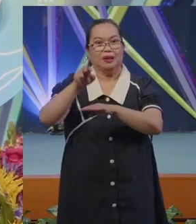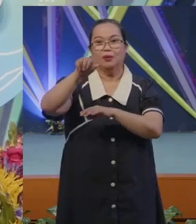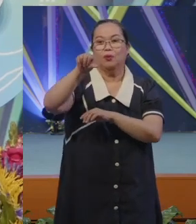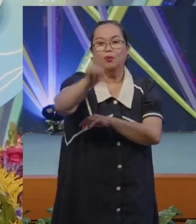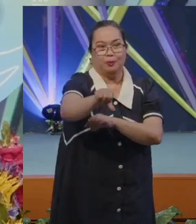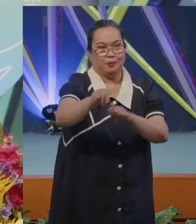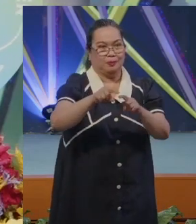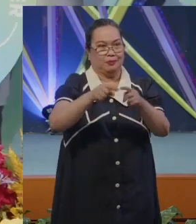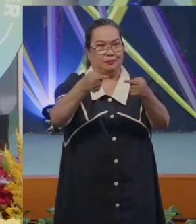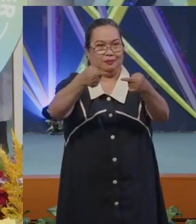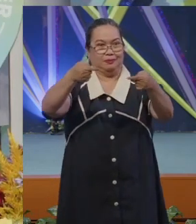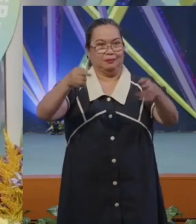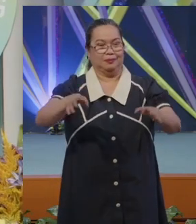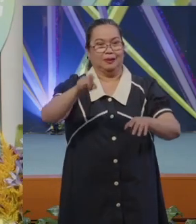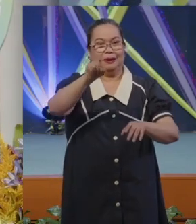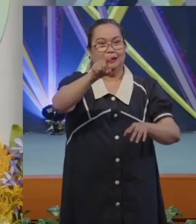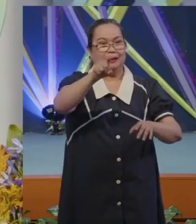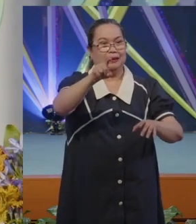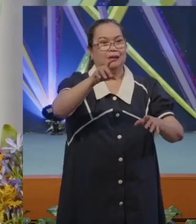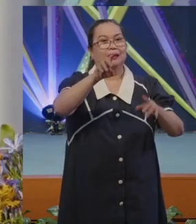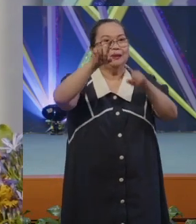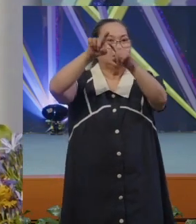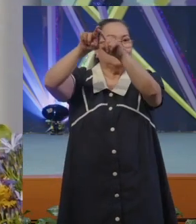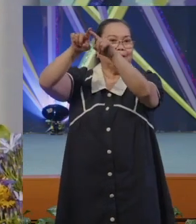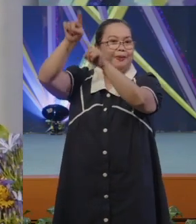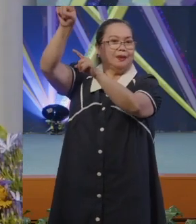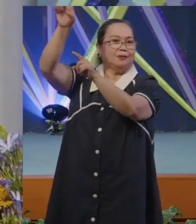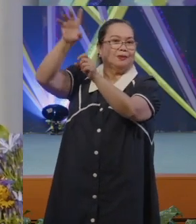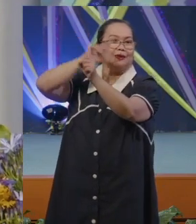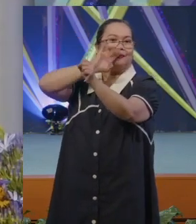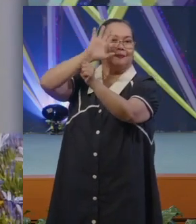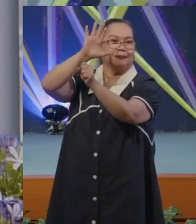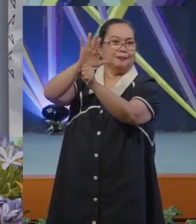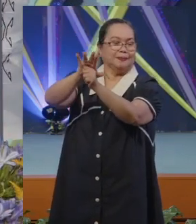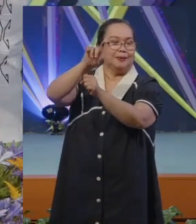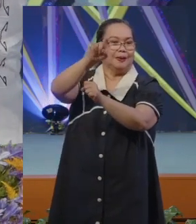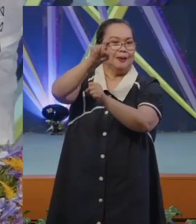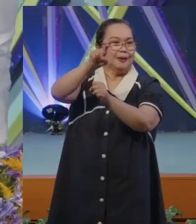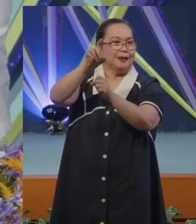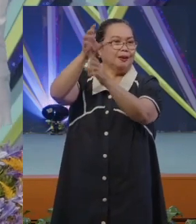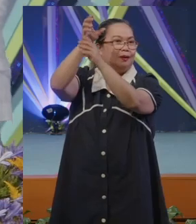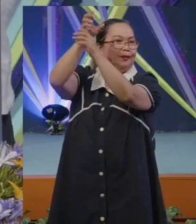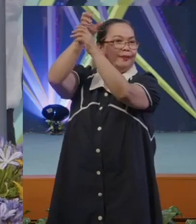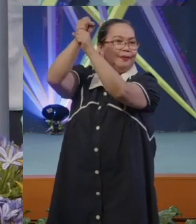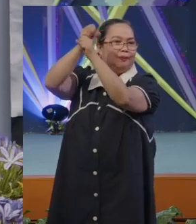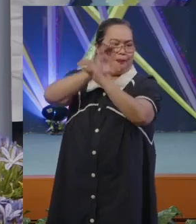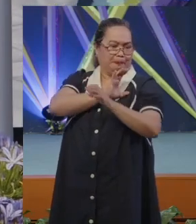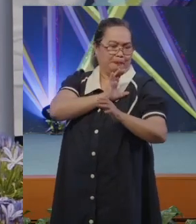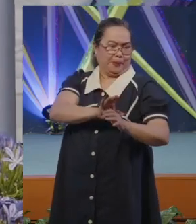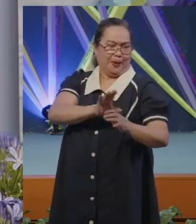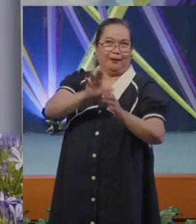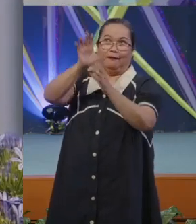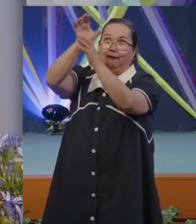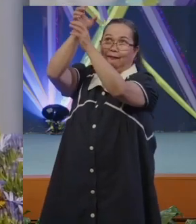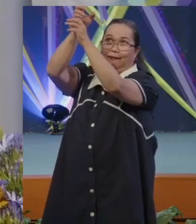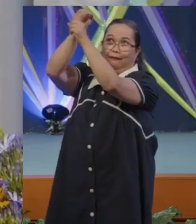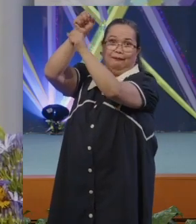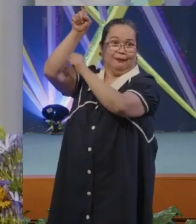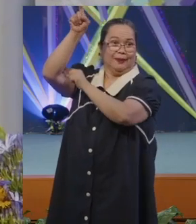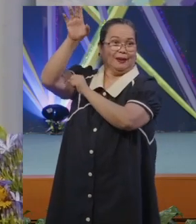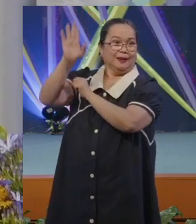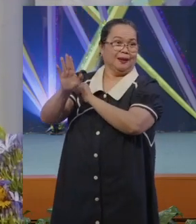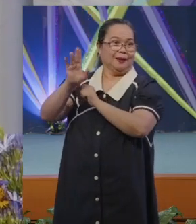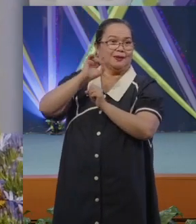kalaban. Kailangan tayo nakasandig sa kanyang pangako. Kailangan nakabase ang ating kumpiyansa sa kanyang katapatan.